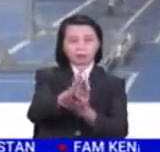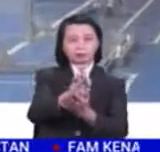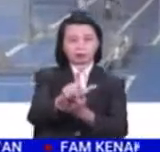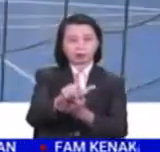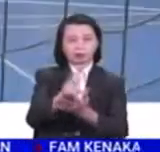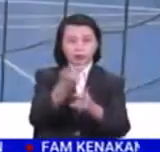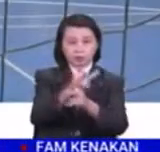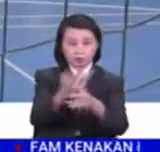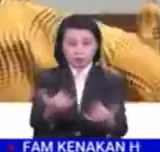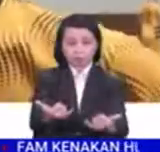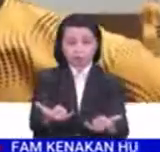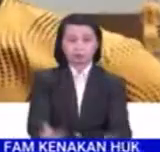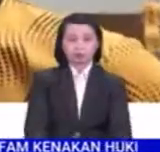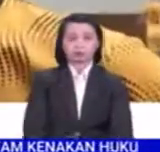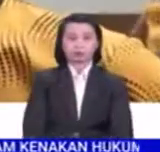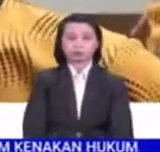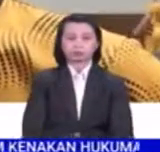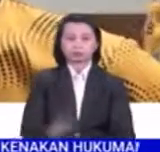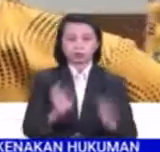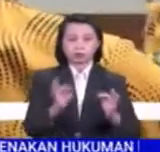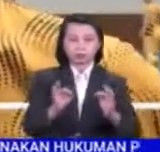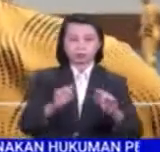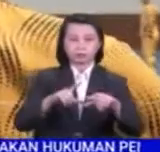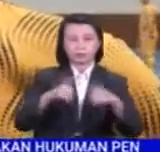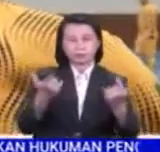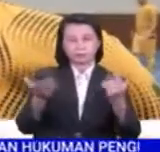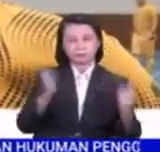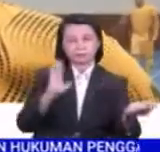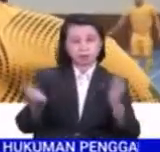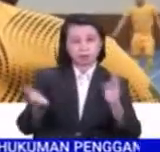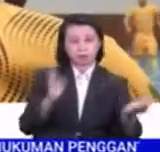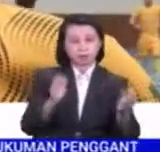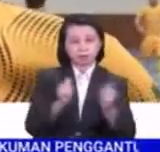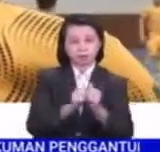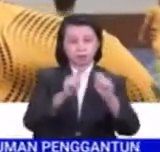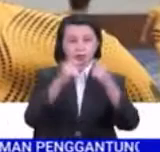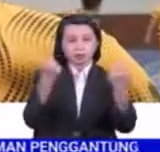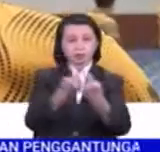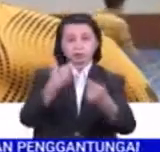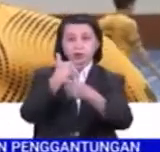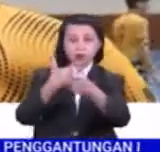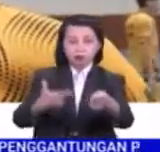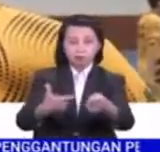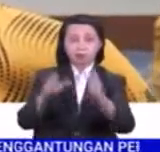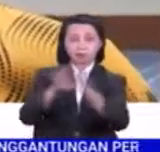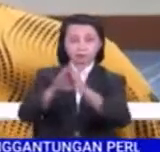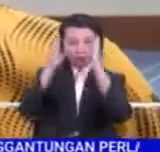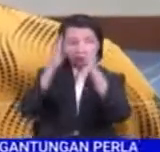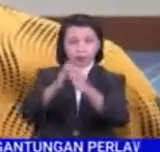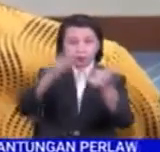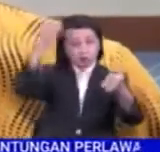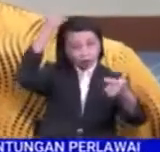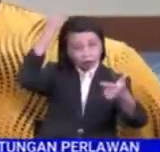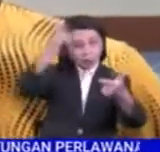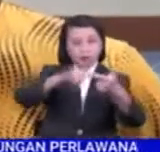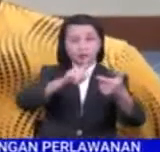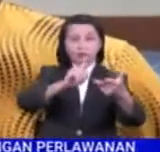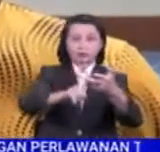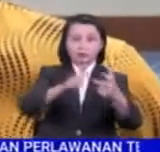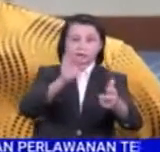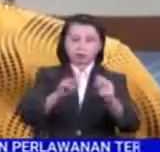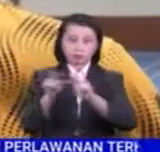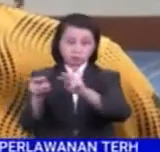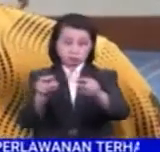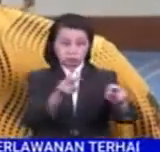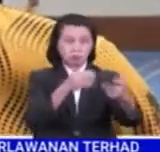ini. Kalau nak bezakan dengan tim-tim yang dah lama macam Pahang, Selangor Mac, memang kalau